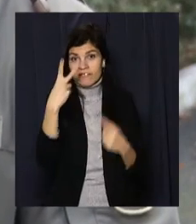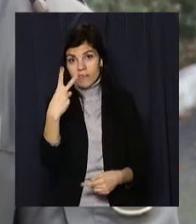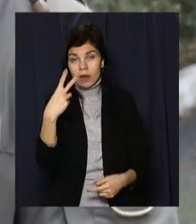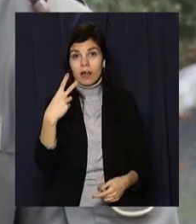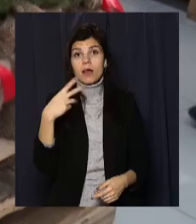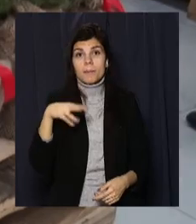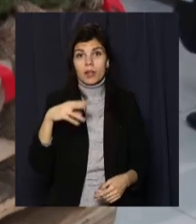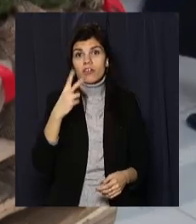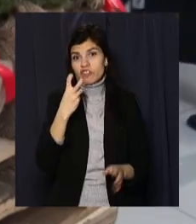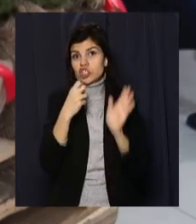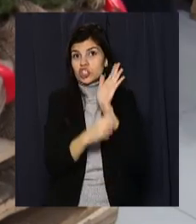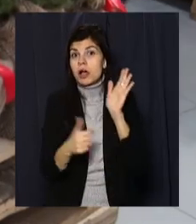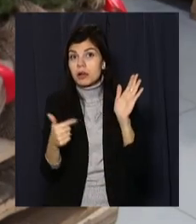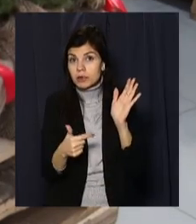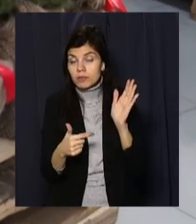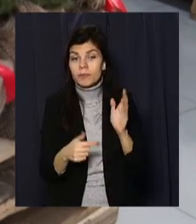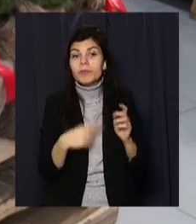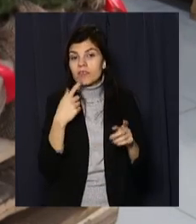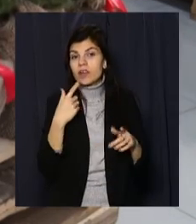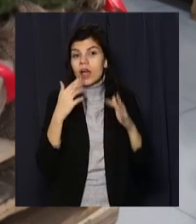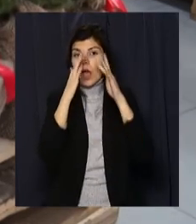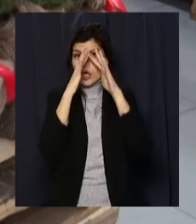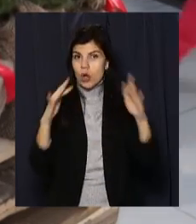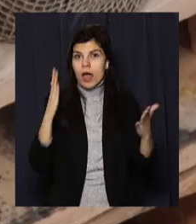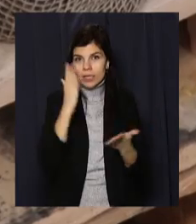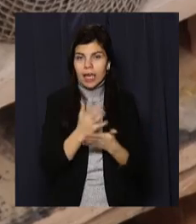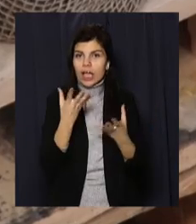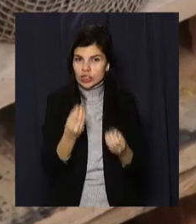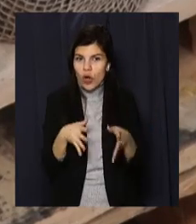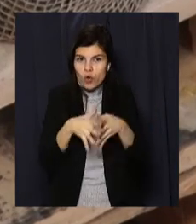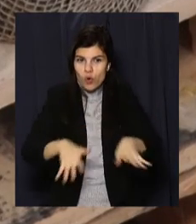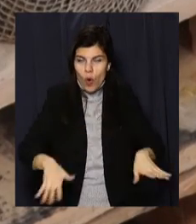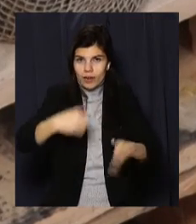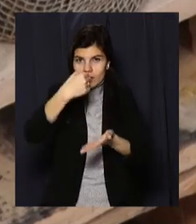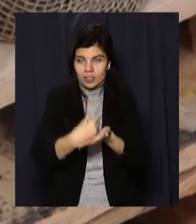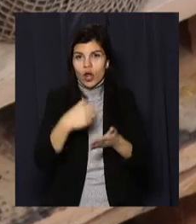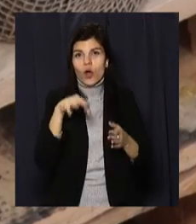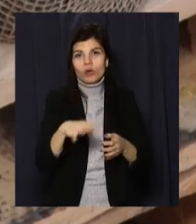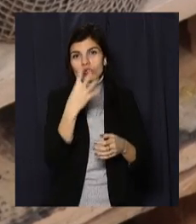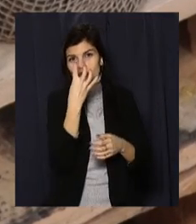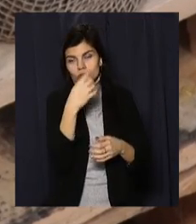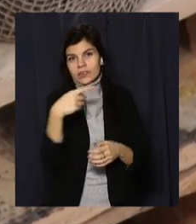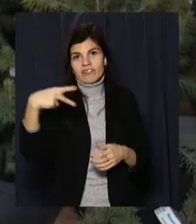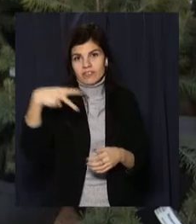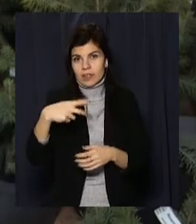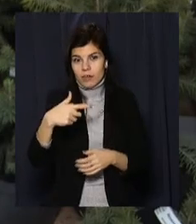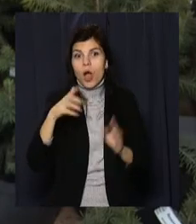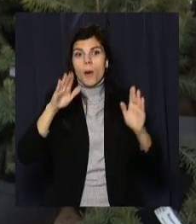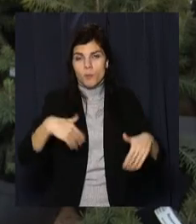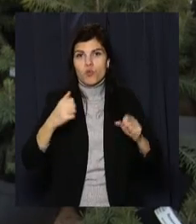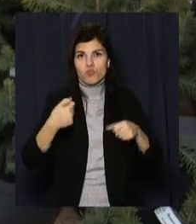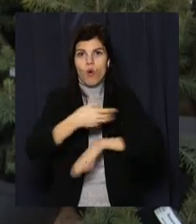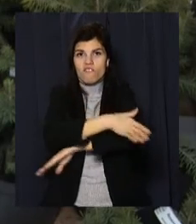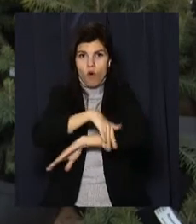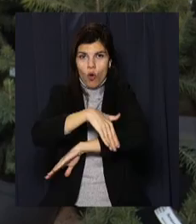260 гривень. Альтернативний варіант – ялинки в горщиках. Вартість її від 400 до 2 тисяч гривень. Потім дерево можна висадити